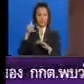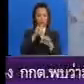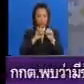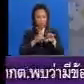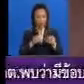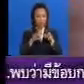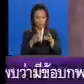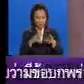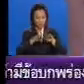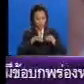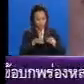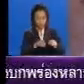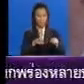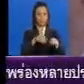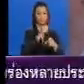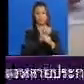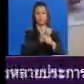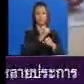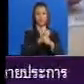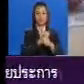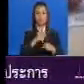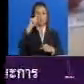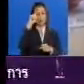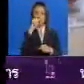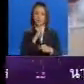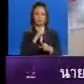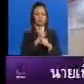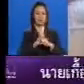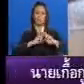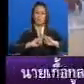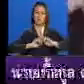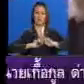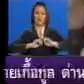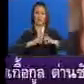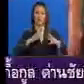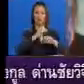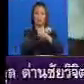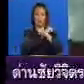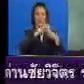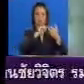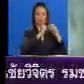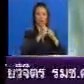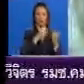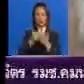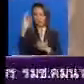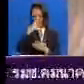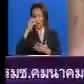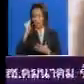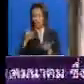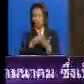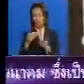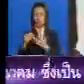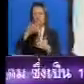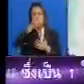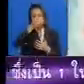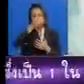นโดยไม่คิดค่าบริการในวันเสาร์และวันอาทิตย์เพื่อให้นำไปใช้เองโดยการแก้ปัญหาการขาดแคลนหน้ากากอนามัยและมี